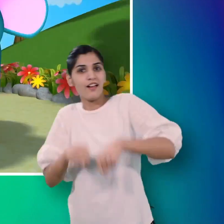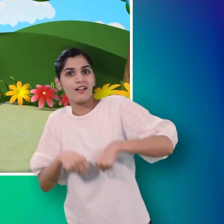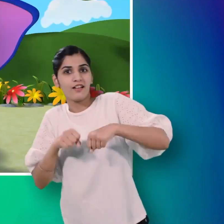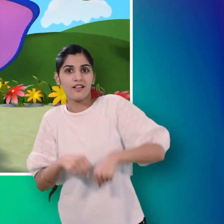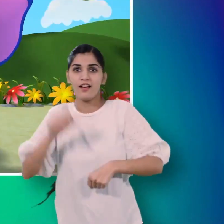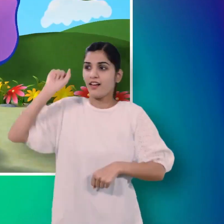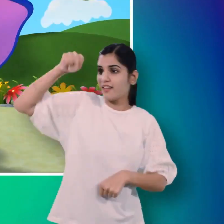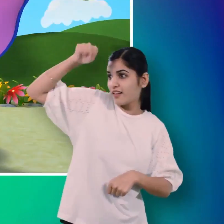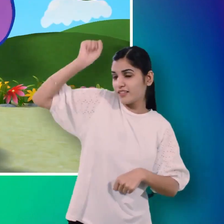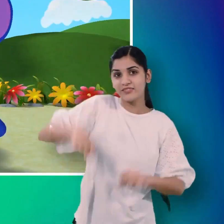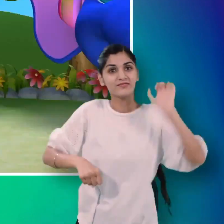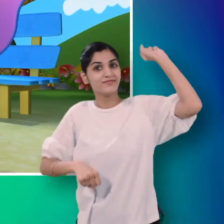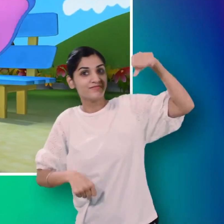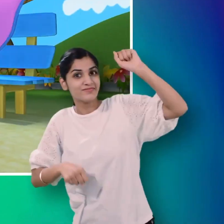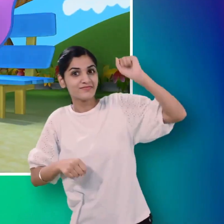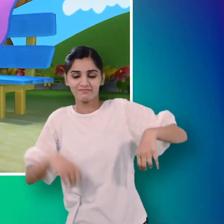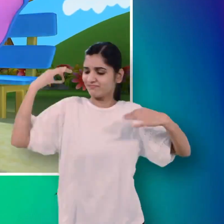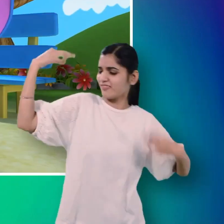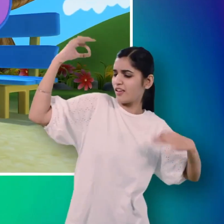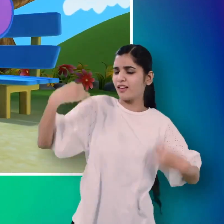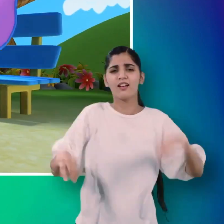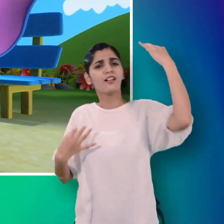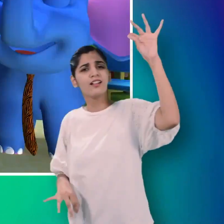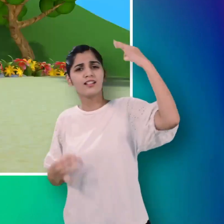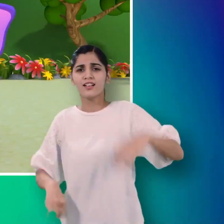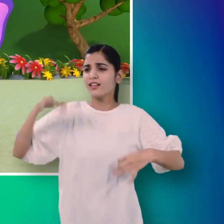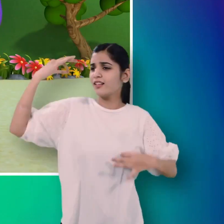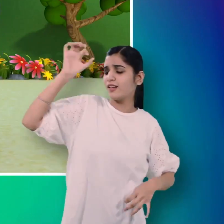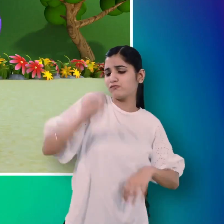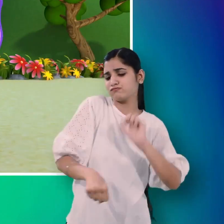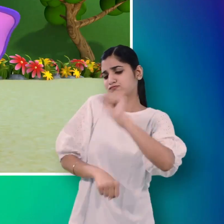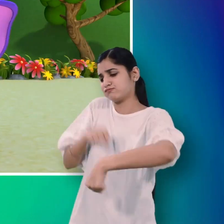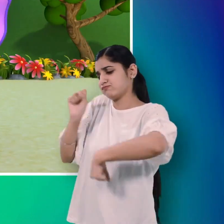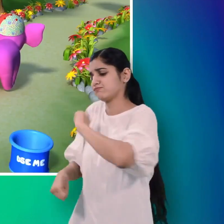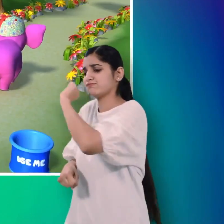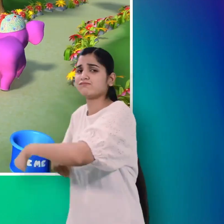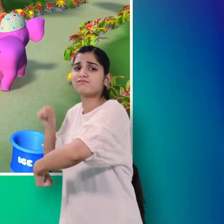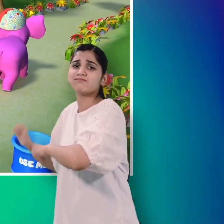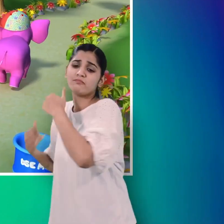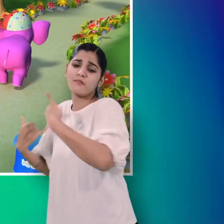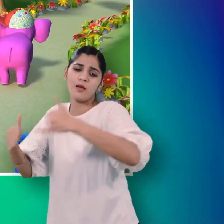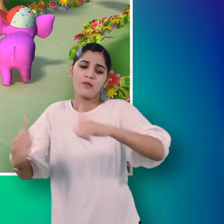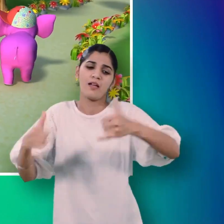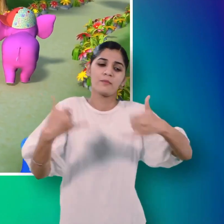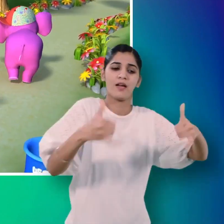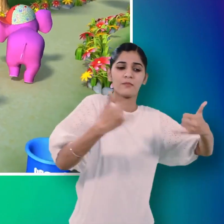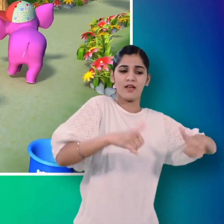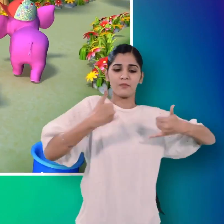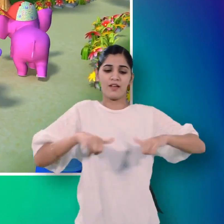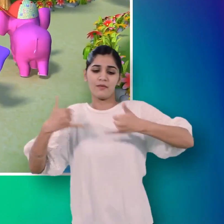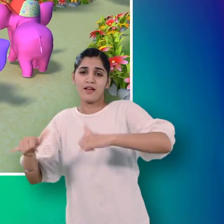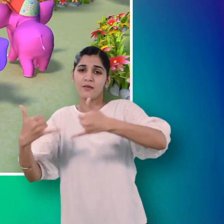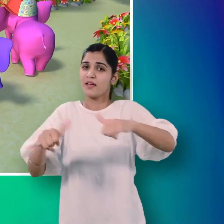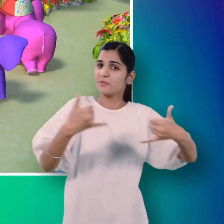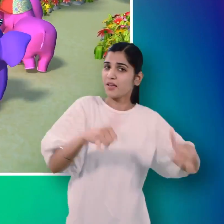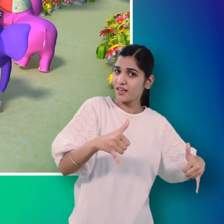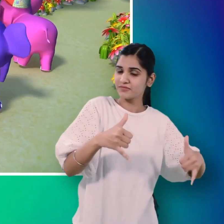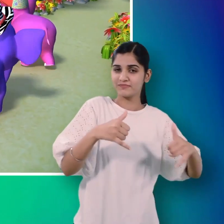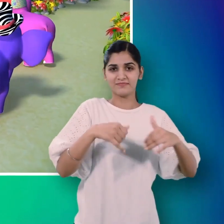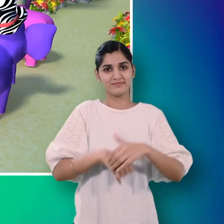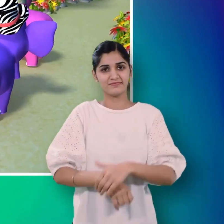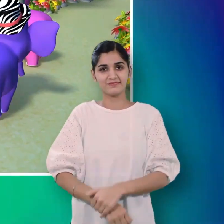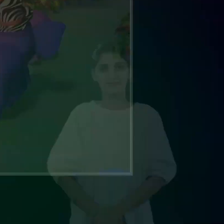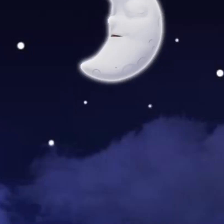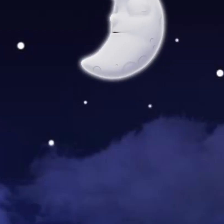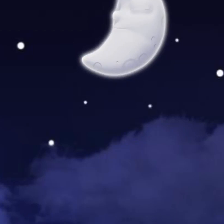कूदने लगे, सारे हाथी मिल के नाचने लगे, सारे हाथी मिल के खेलने लगे।